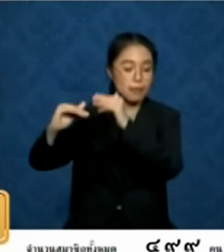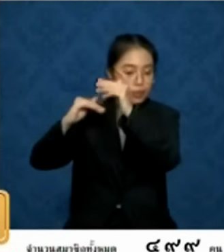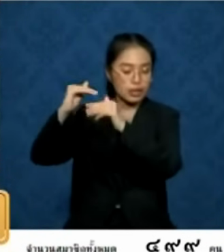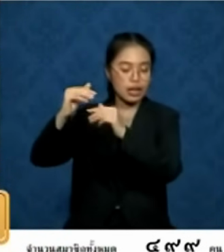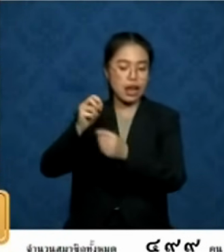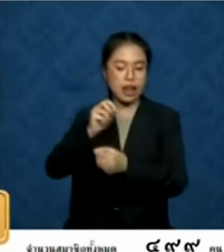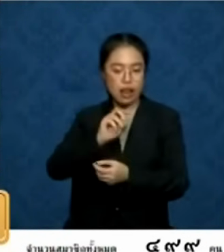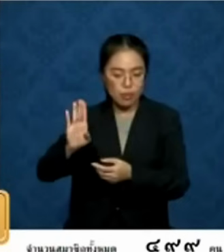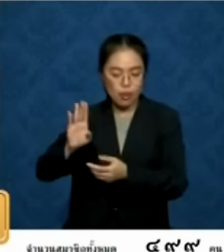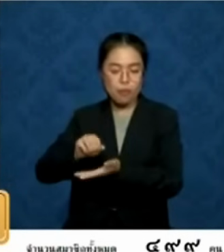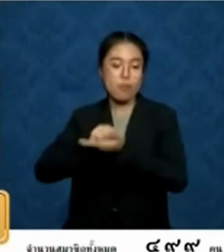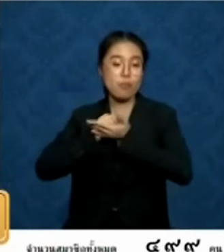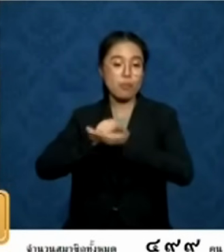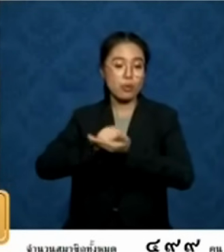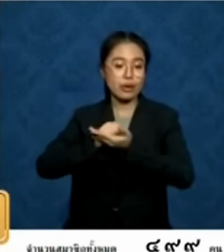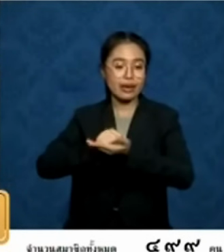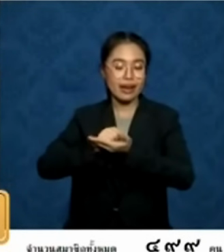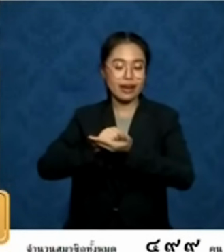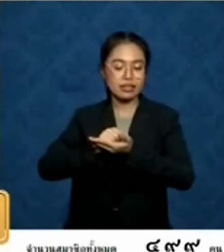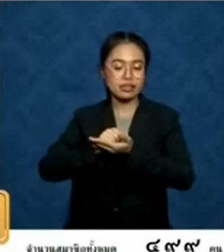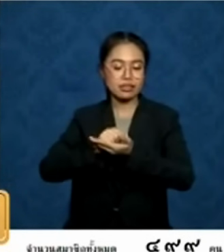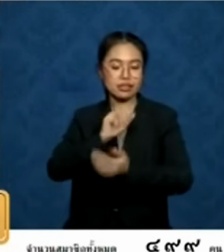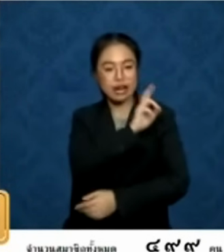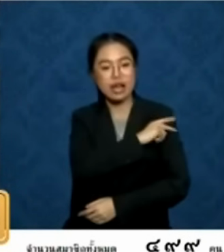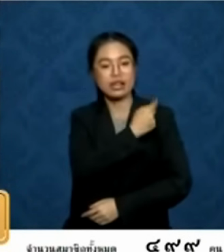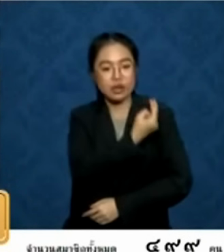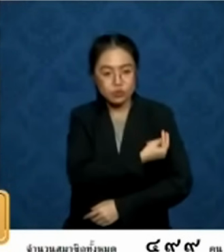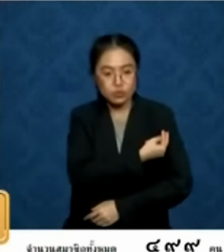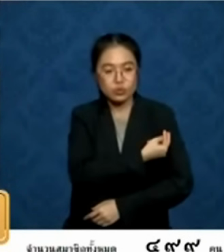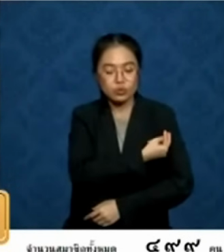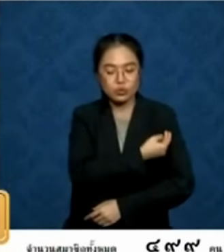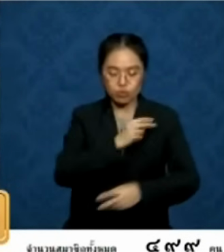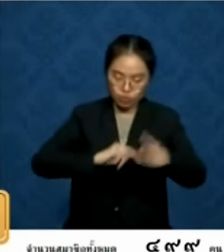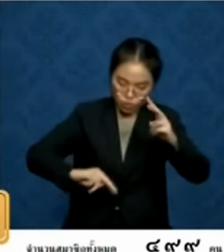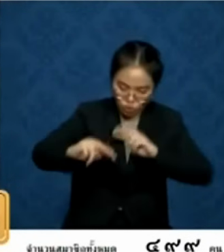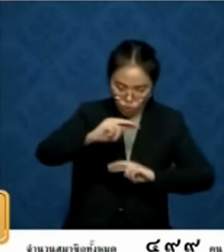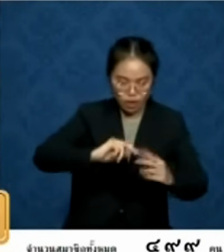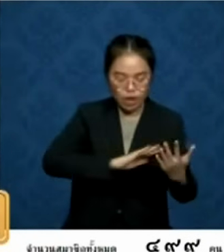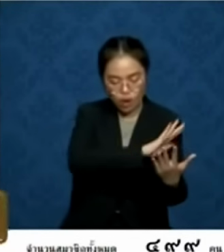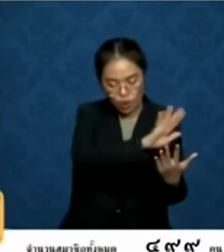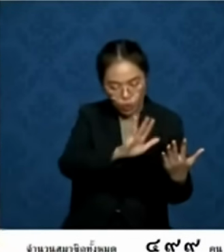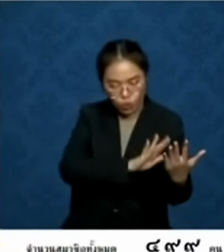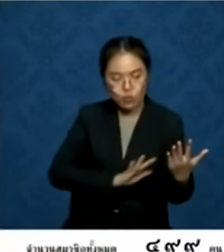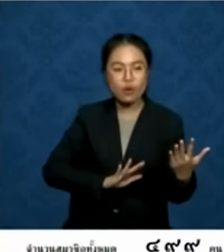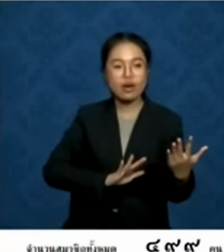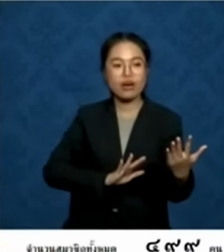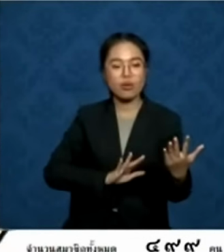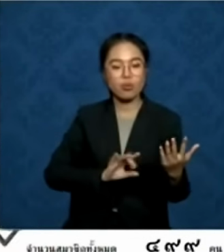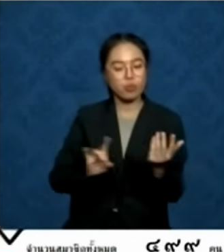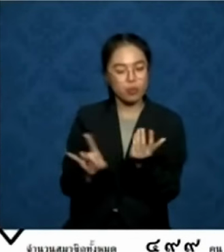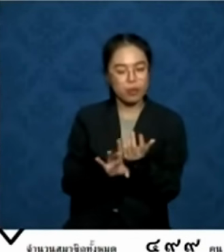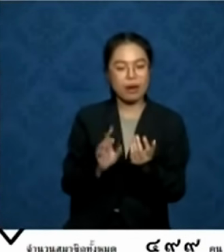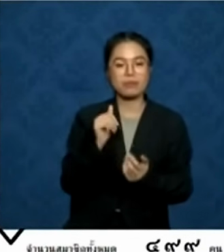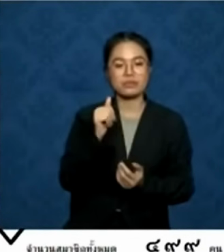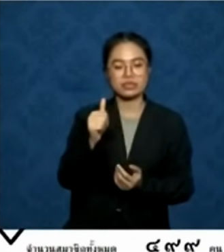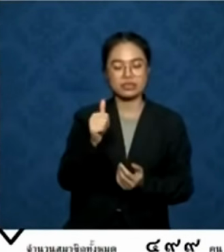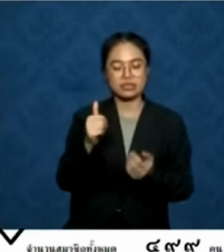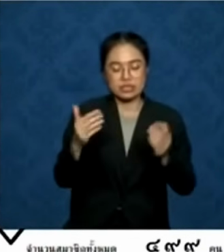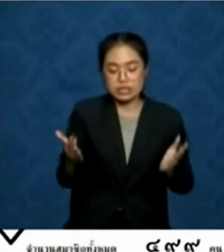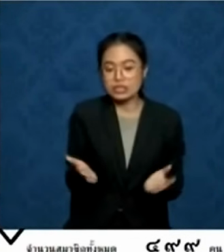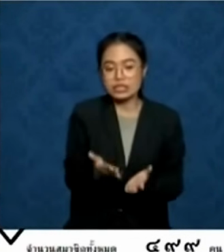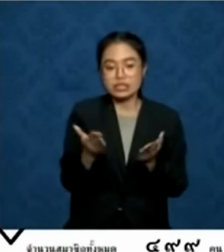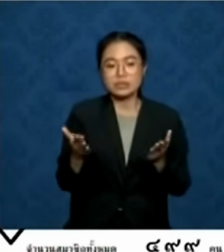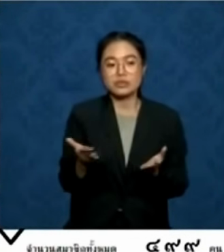ธารณสุขที่ได้มาตรฐานครอบคลุมทั่วถึงมีประสิทธิภาพและส่งเสริ